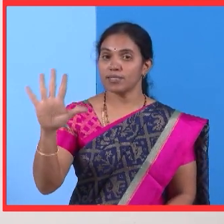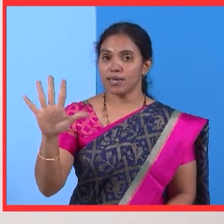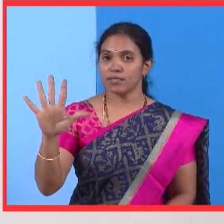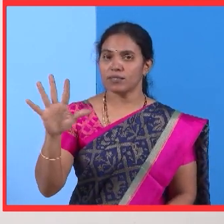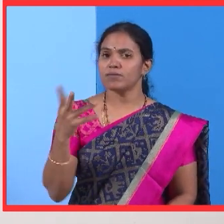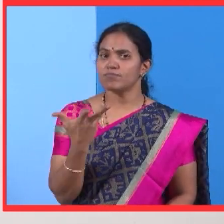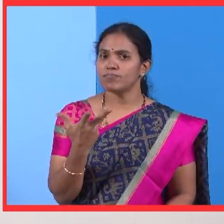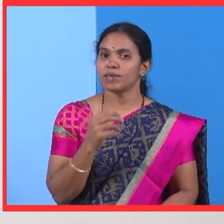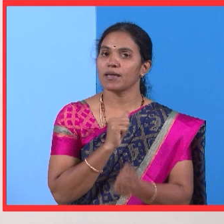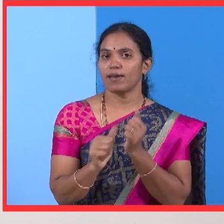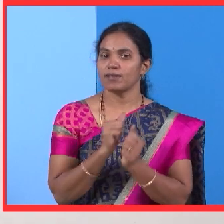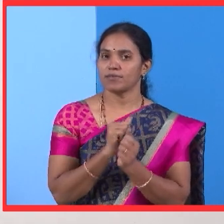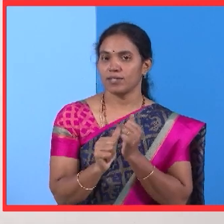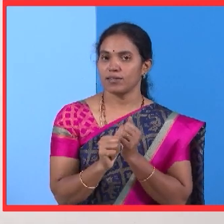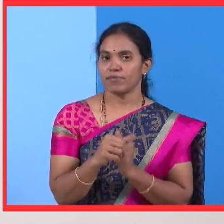அஞ்சு ரெண்டு